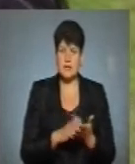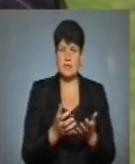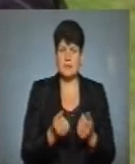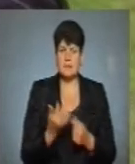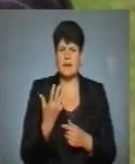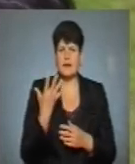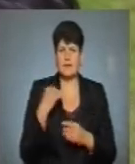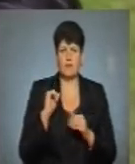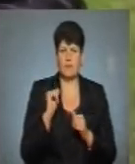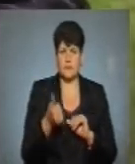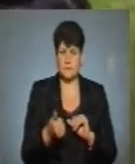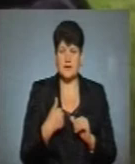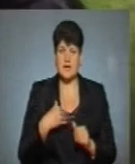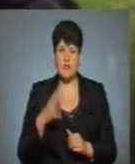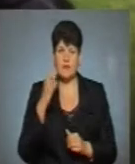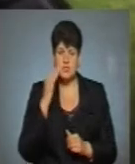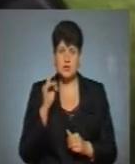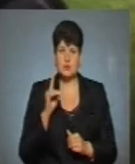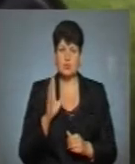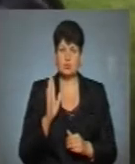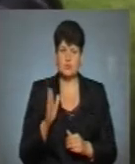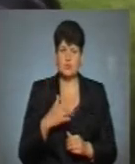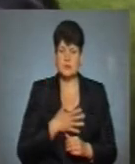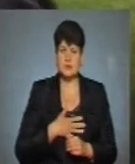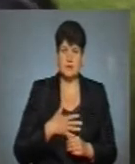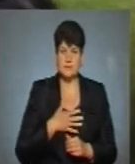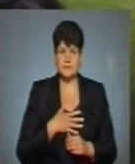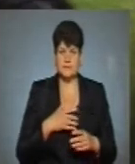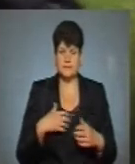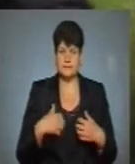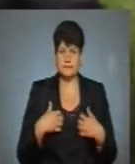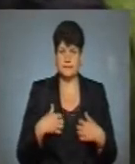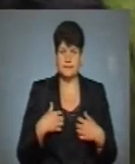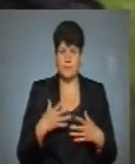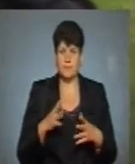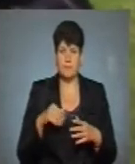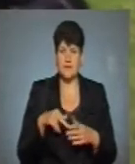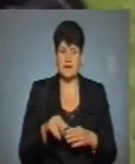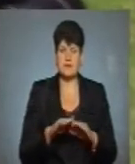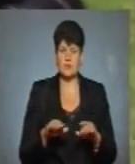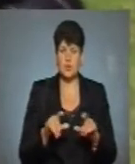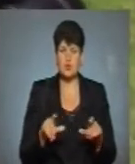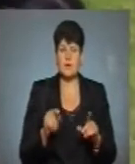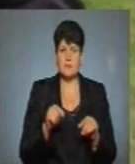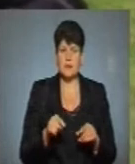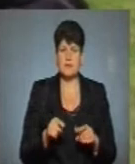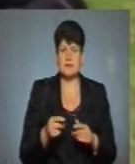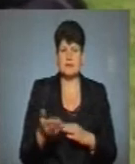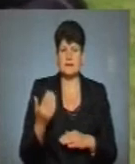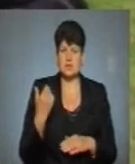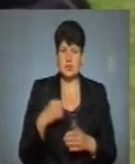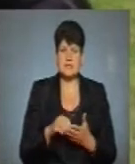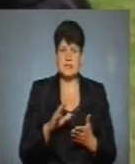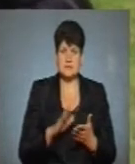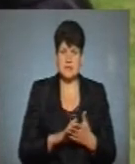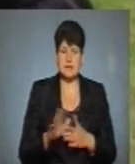кілька днів. Я вважаю, що буде ажіотаж, бо багато буде охочих піти до садочку. І тому ми теж заздалегідь записалися